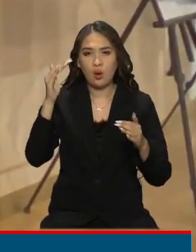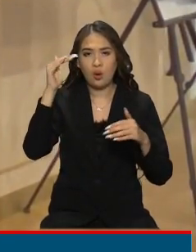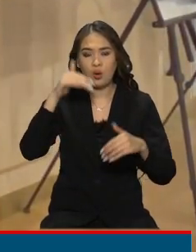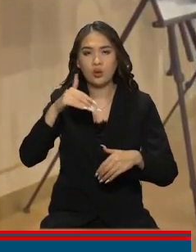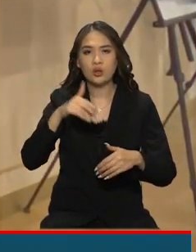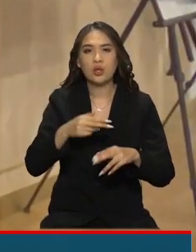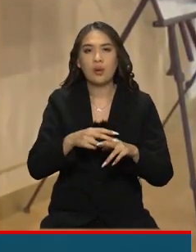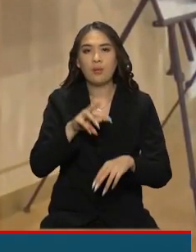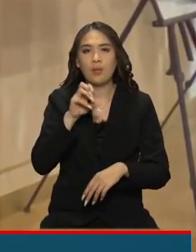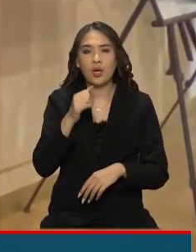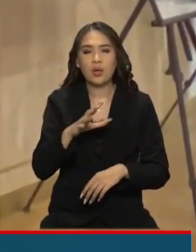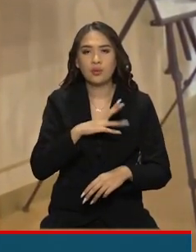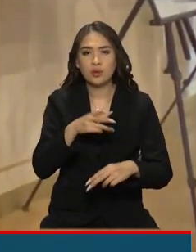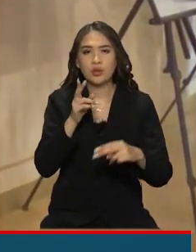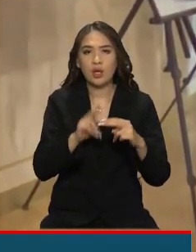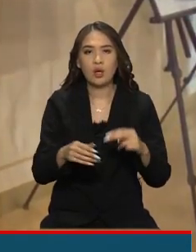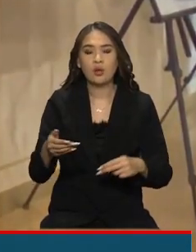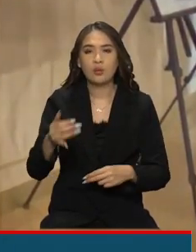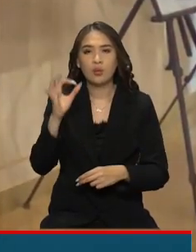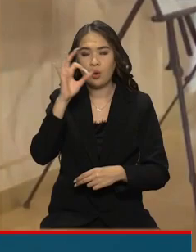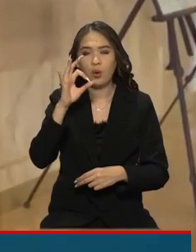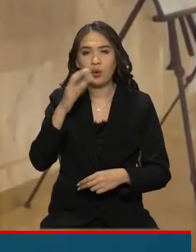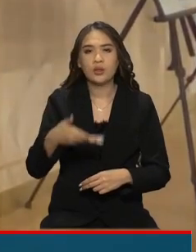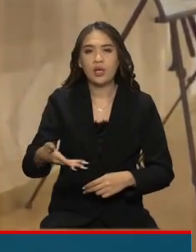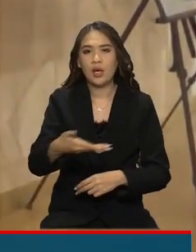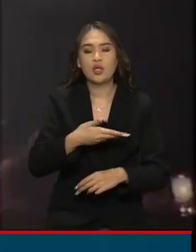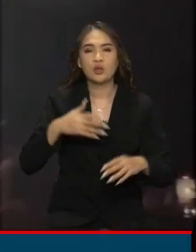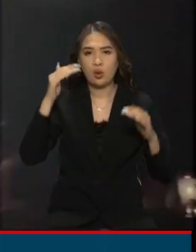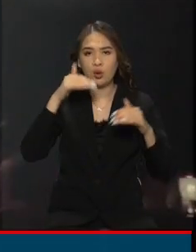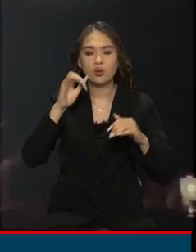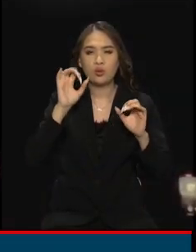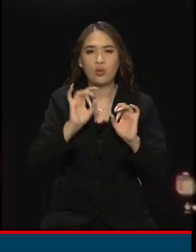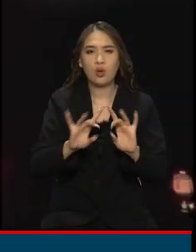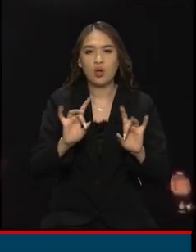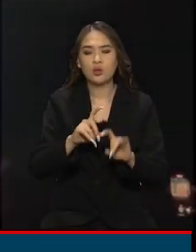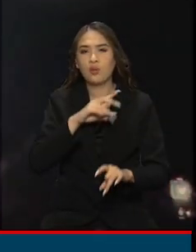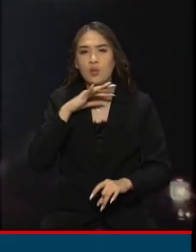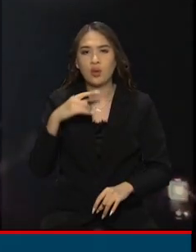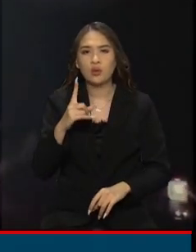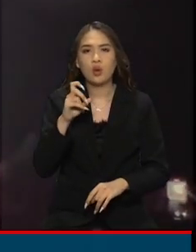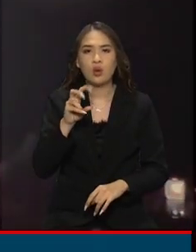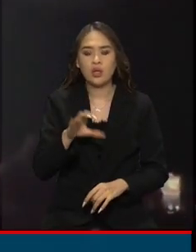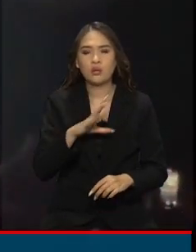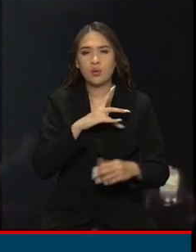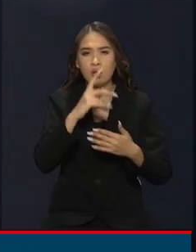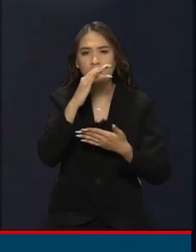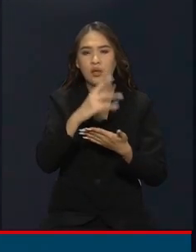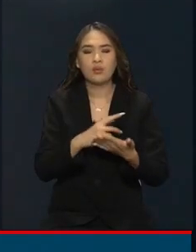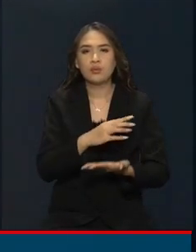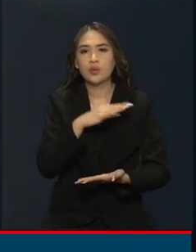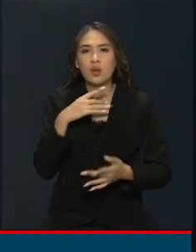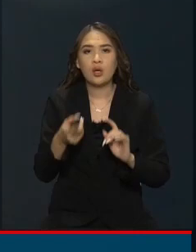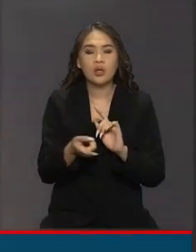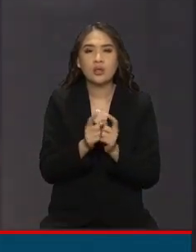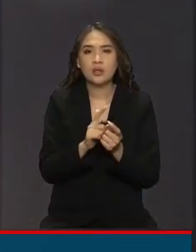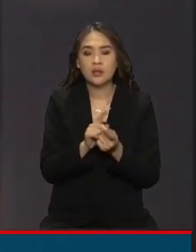в мае нынешнего года. Про наш колледж можно много чего рассказать. За 100 лет колледж прошел череду реорганизаций и преобразований